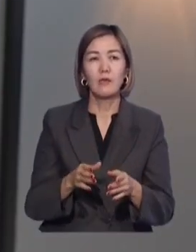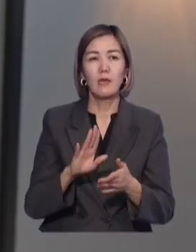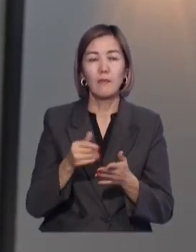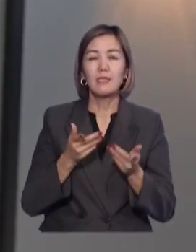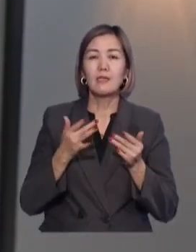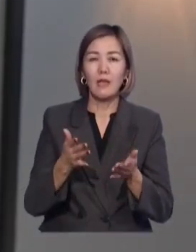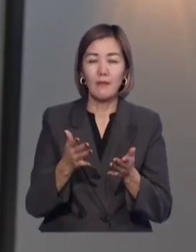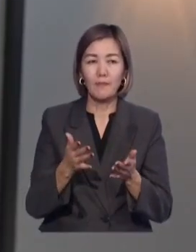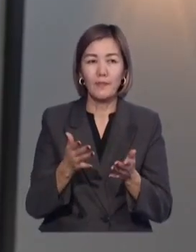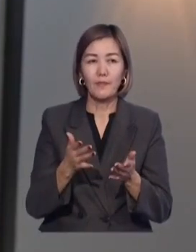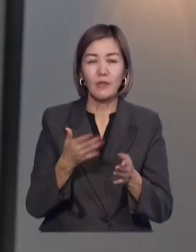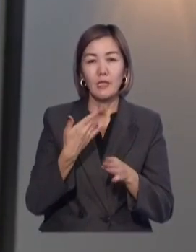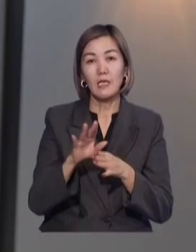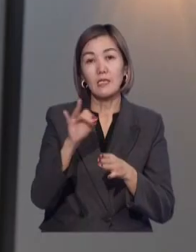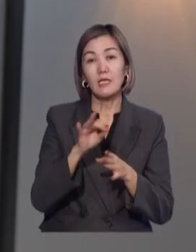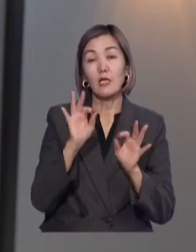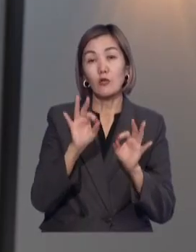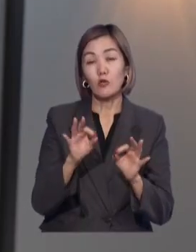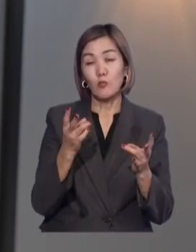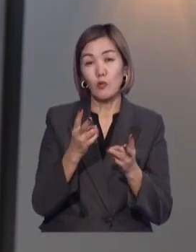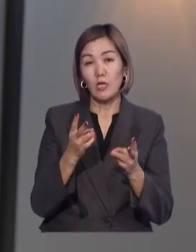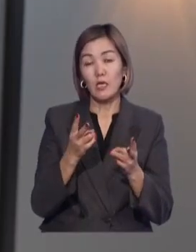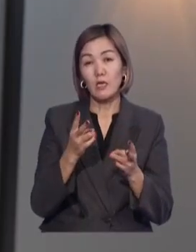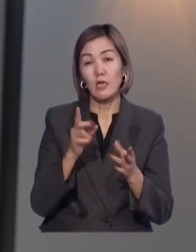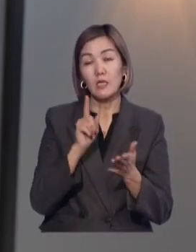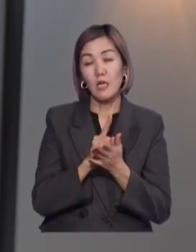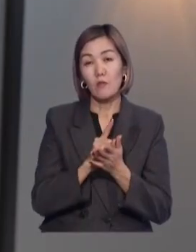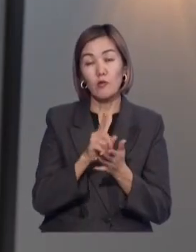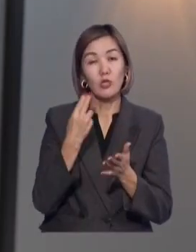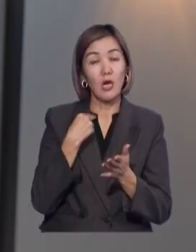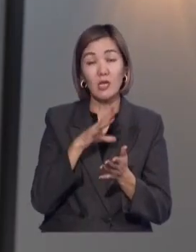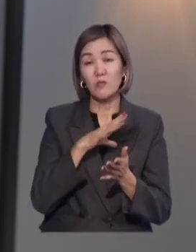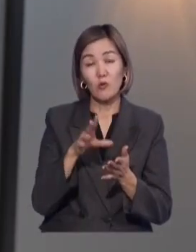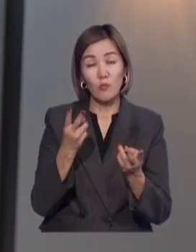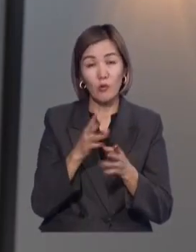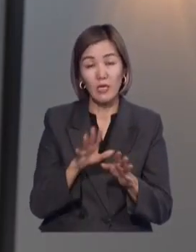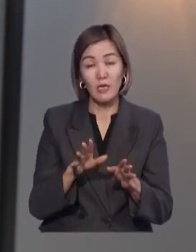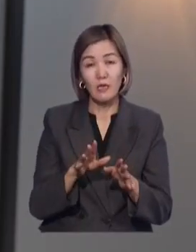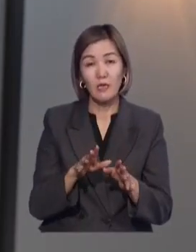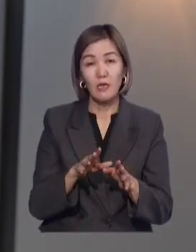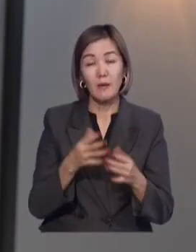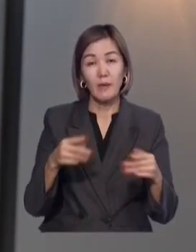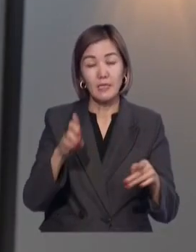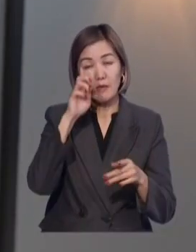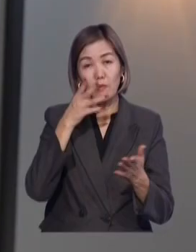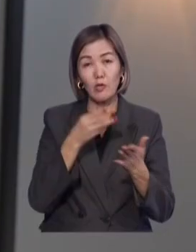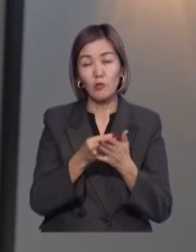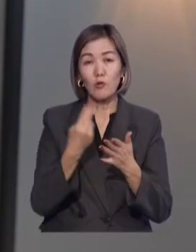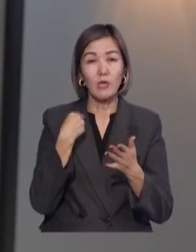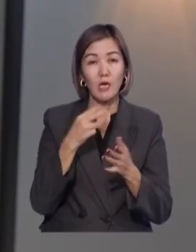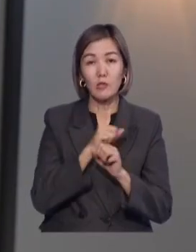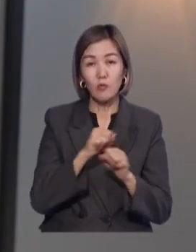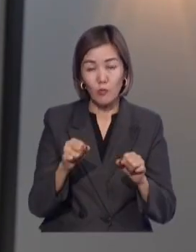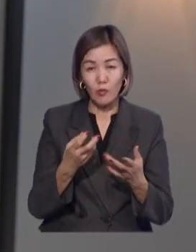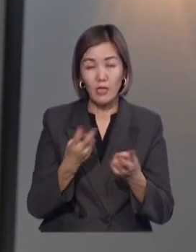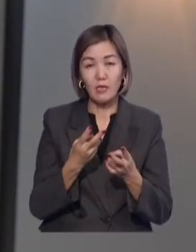талабымыз несие тарихының дұрыс болуы, салық бойынша қарыз болмауы, басқа да мемлекеттік төлемдердің қарыз болмауы,